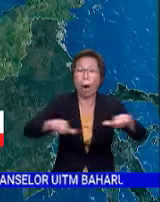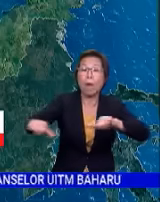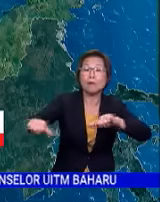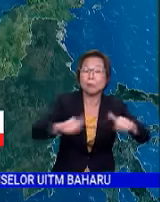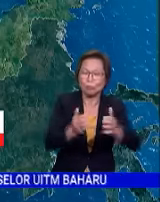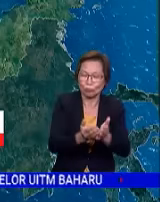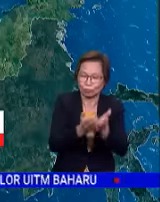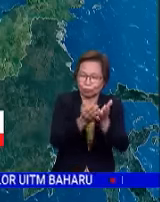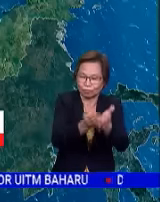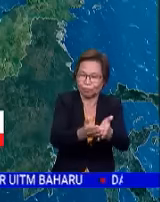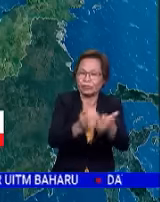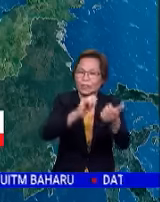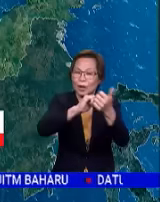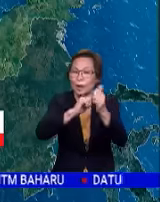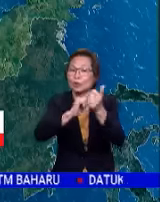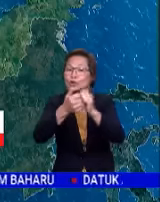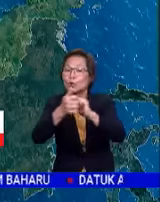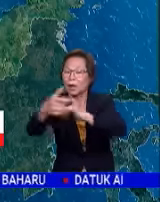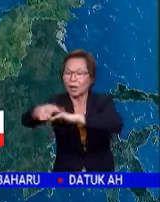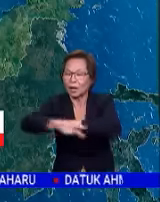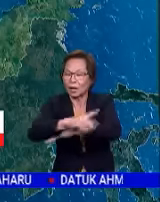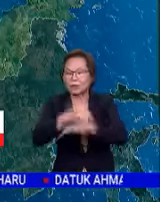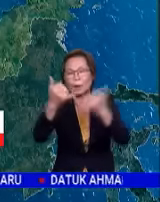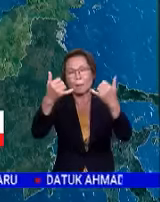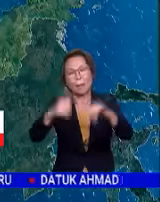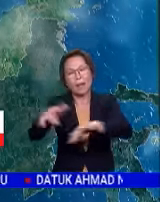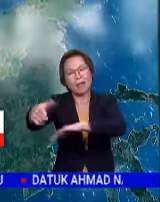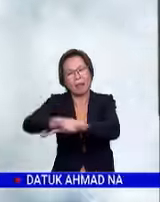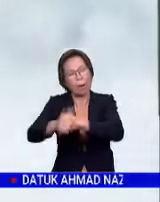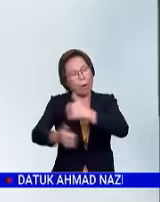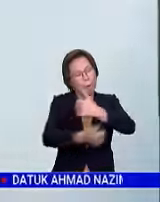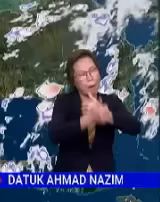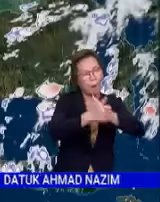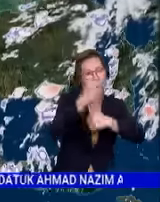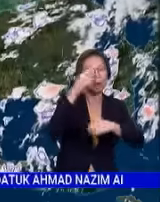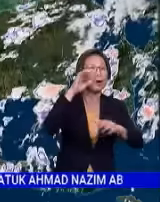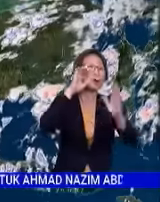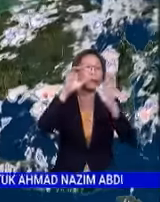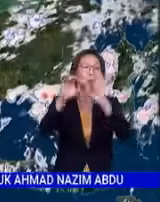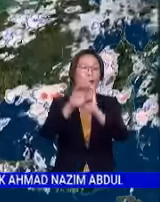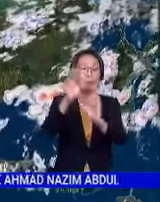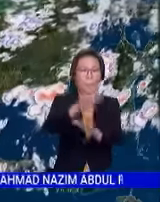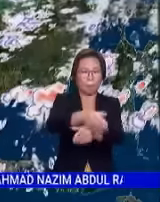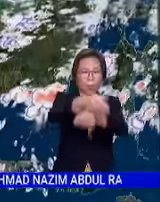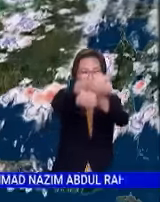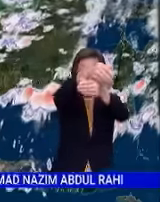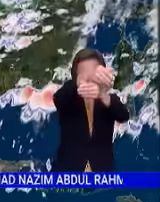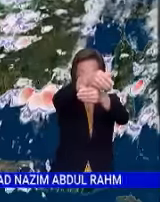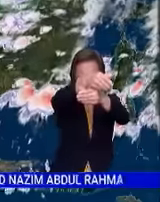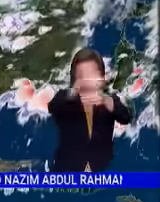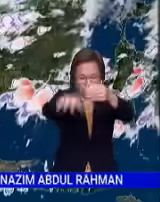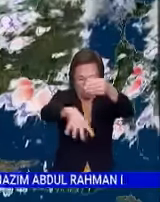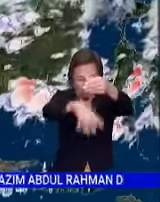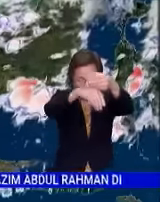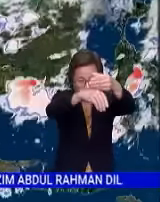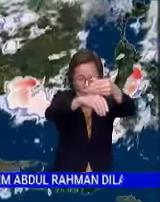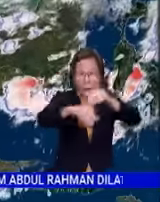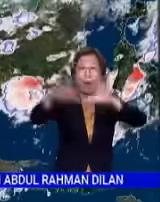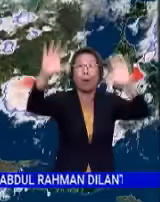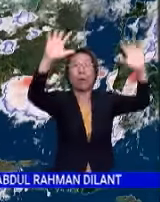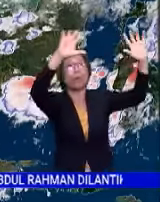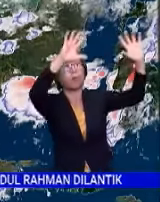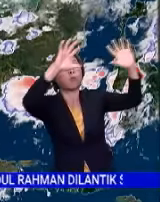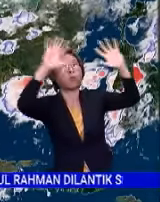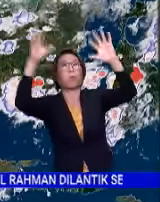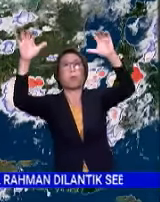melibatkan bot-bot kecil, sukan laut dan juga rekreasi laut. Bagi paparan imej satelit yang terkini pula, kelihatan kelompok awan aktif lebih